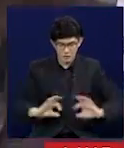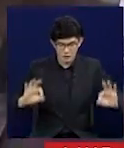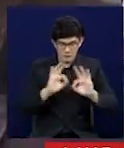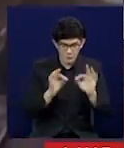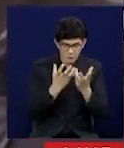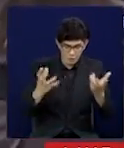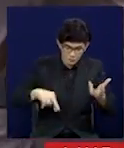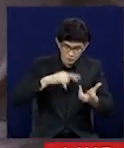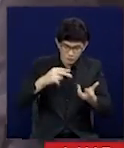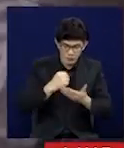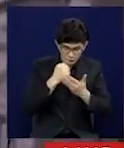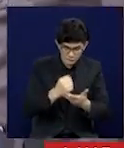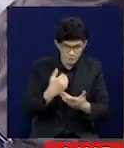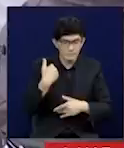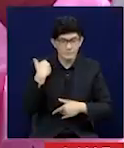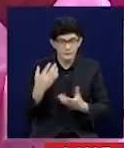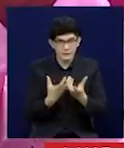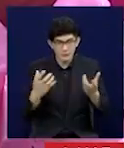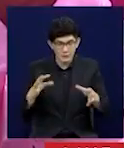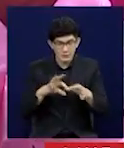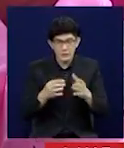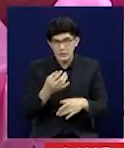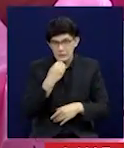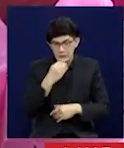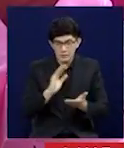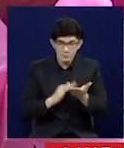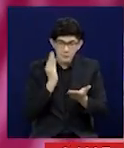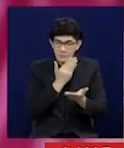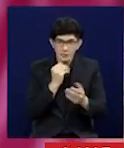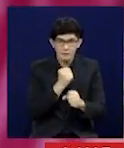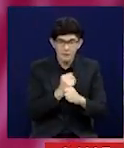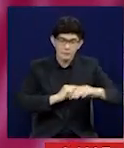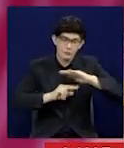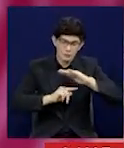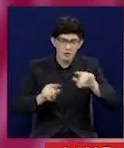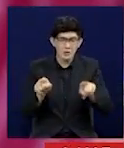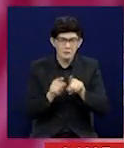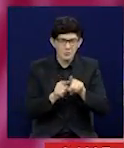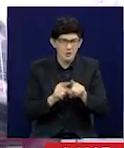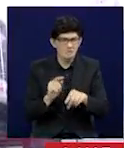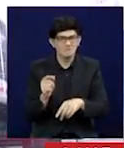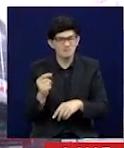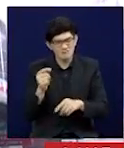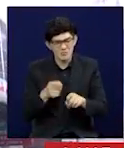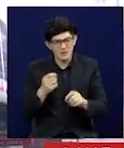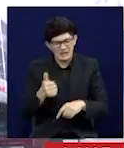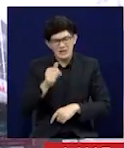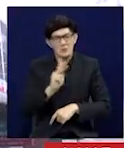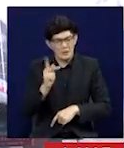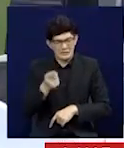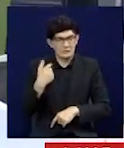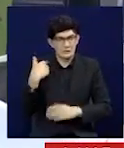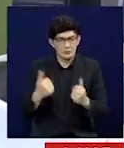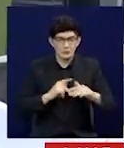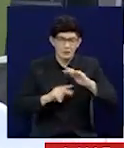สุขภาพโดยเฉพาะผลิตภัณฑ์เสริมอาหารและเครื่องสำอางที่มักจะโฆษณาโอ้อวดสรรพคุณเกินจริงผ่านทางสื่อออนไลน์